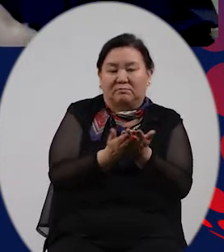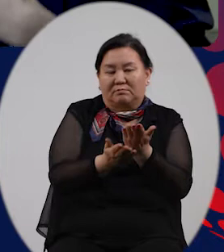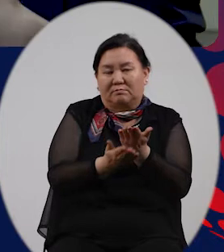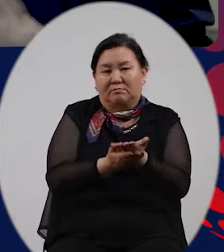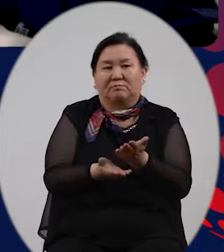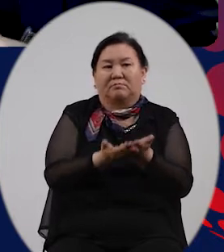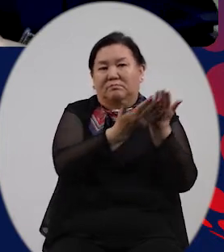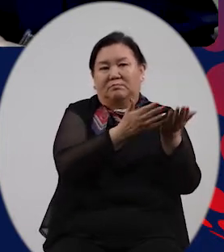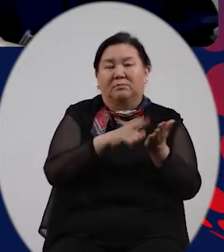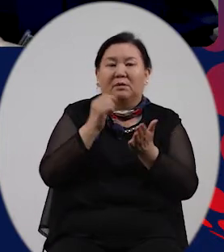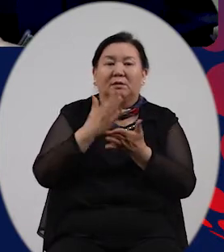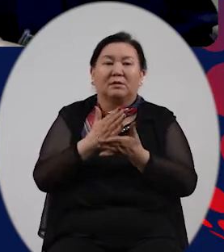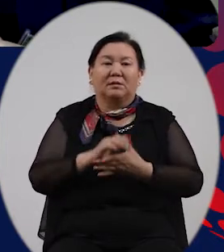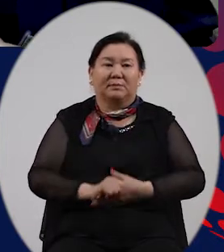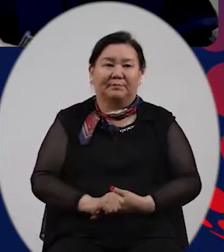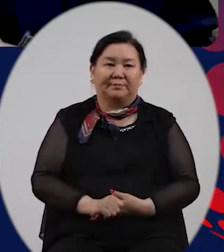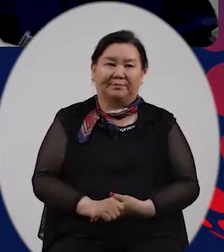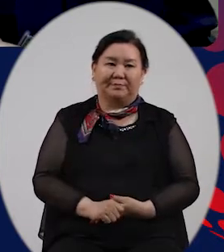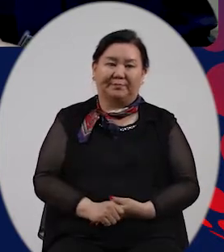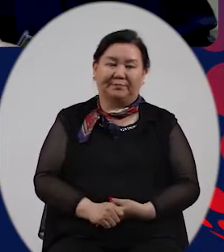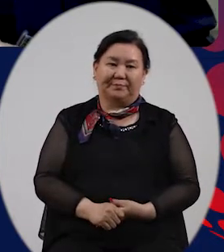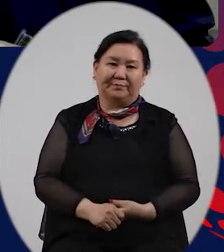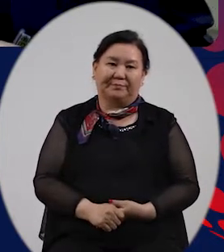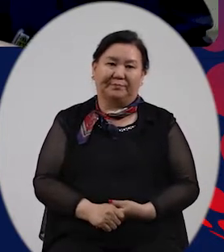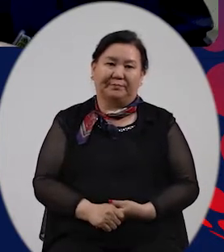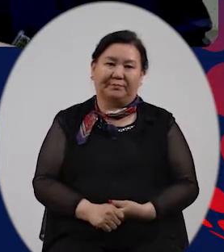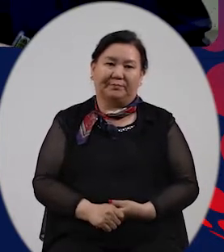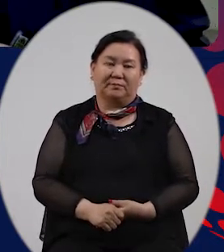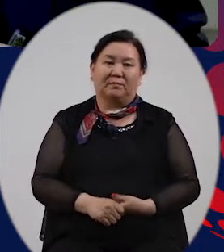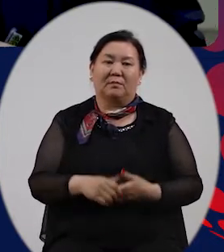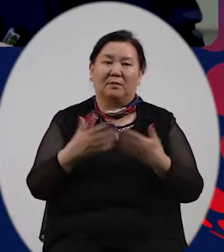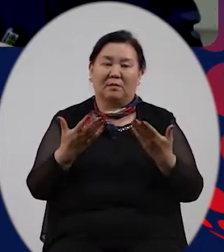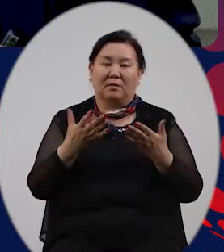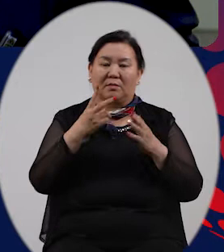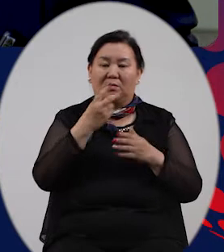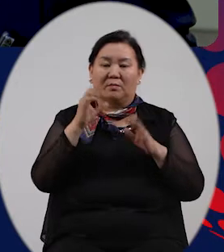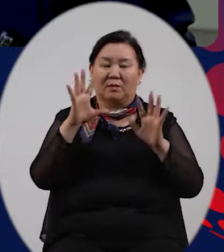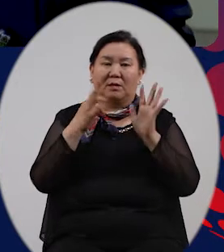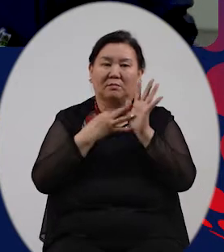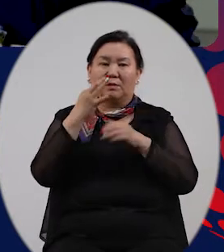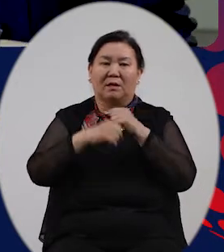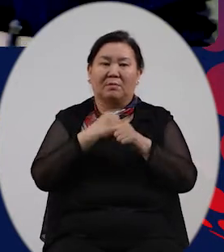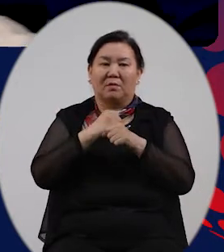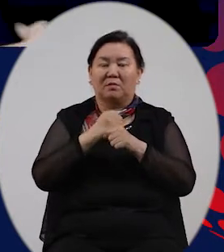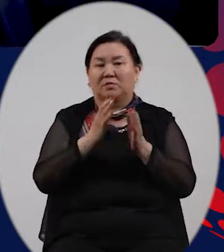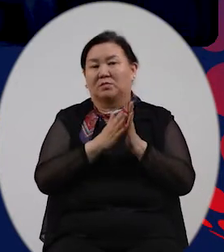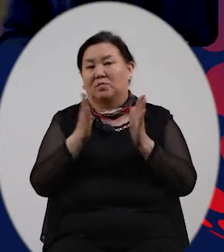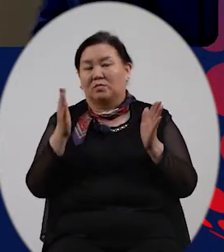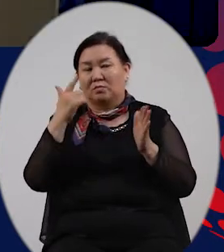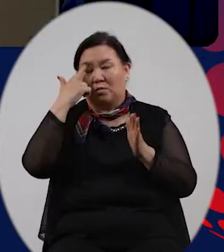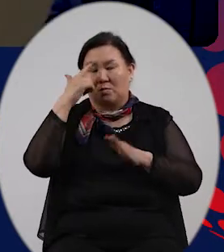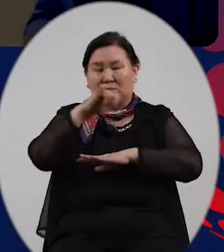бол араас нь ингээд шаарлалтаа тохиолдолд хавсруулах шаарлалтаа байдаг. Ерөнхийдөө бол 2018 оноос хойш бол Монгол